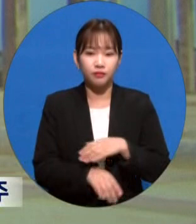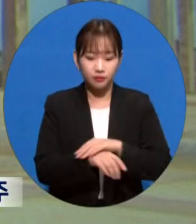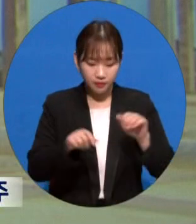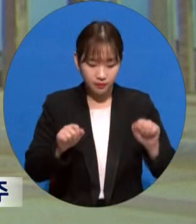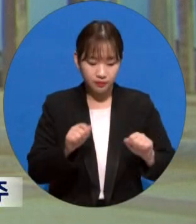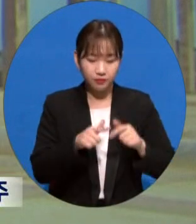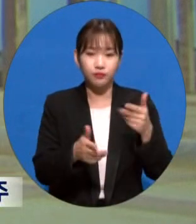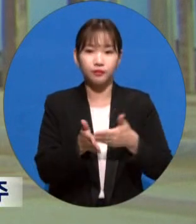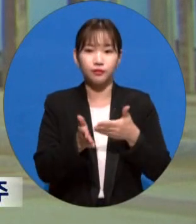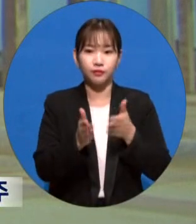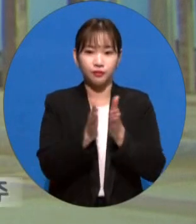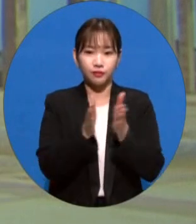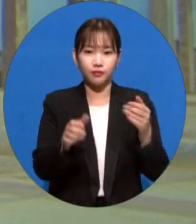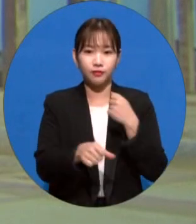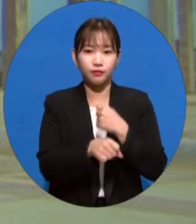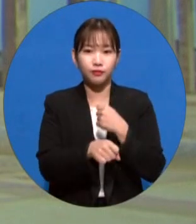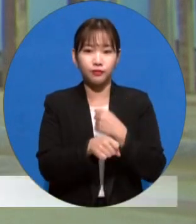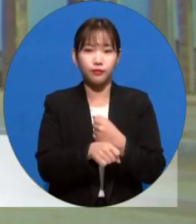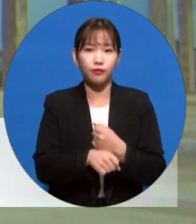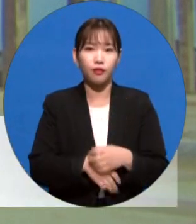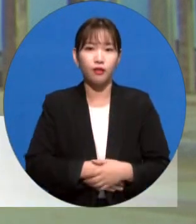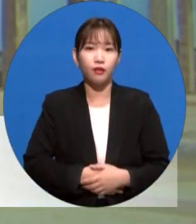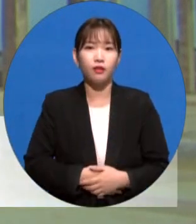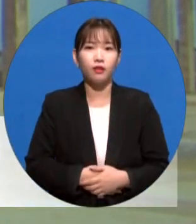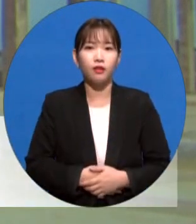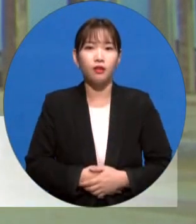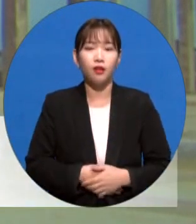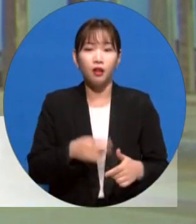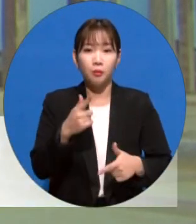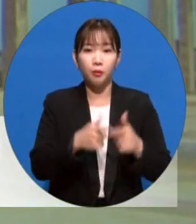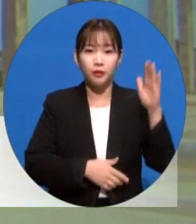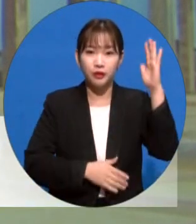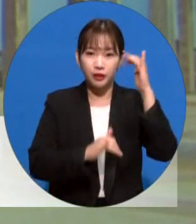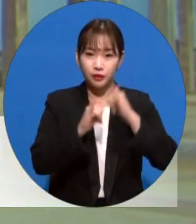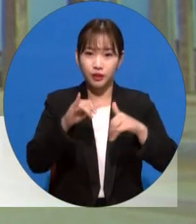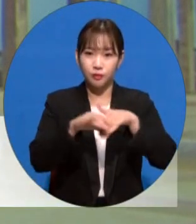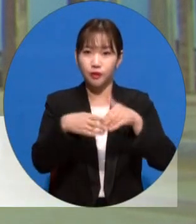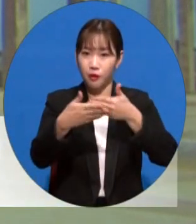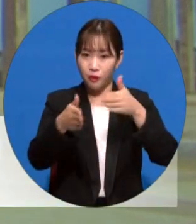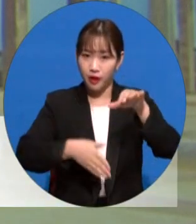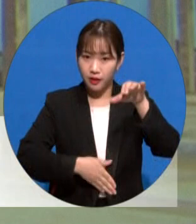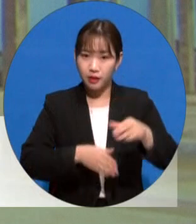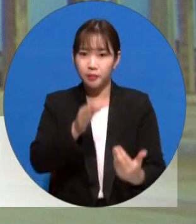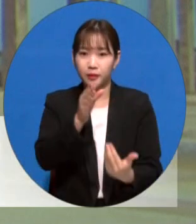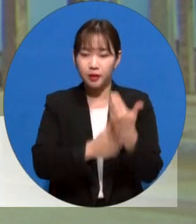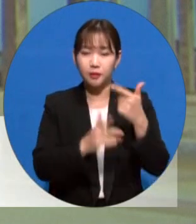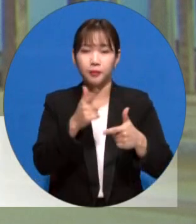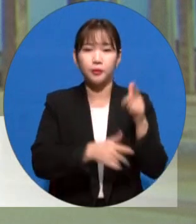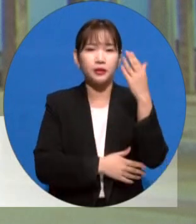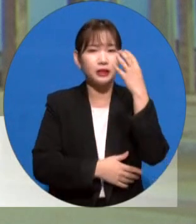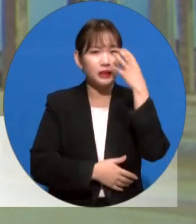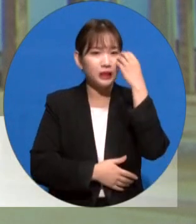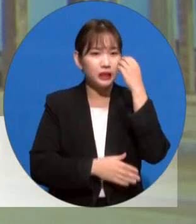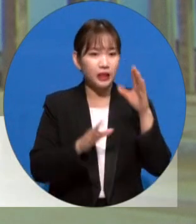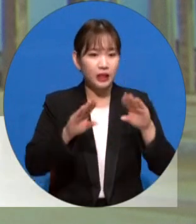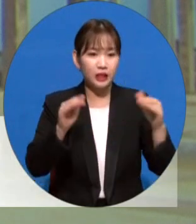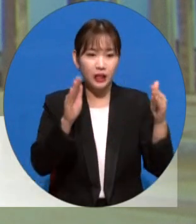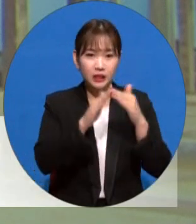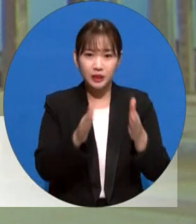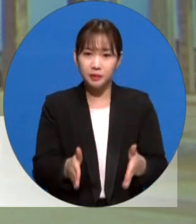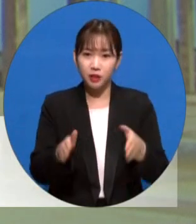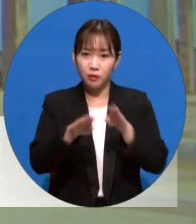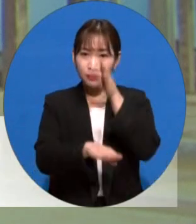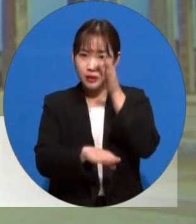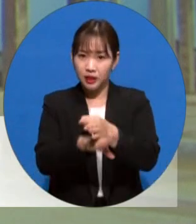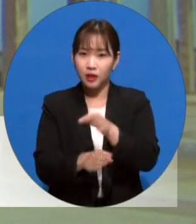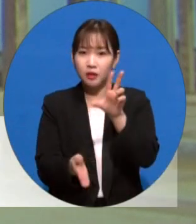여러분 안녕하십니까? 목포 MBC 뉴스데스크입니다. 목포 근대 역사 문화 공간에서 빚어진 목포시의 수상한 부동산 매입